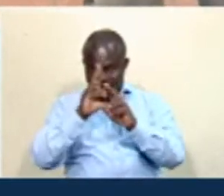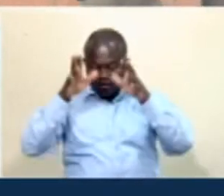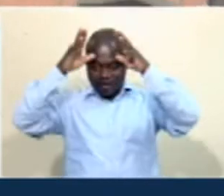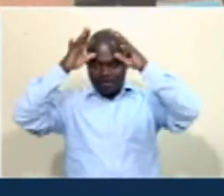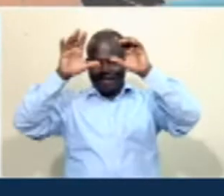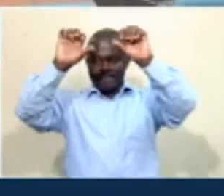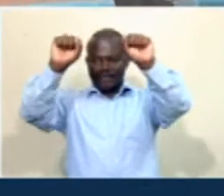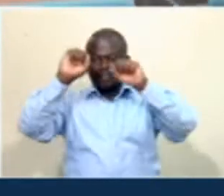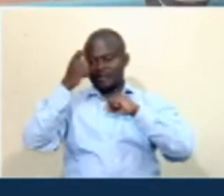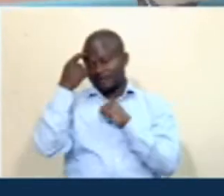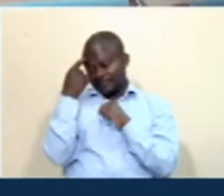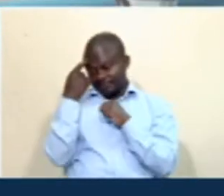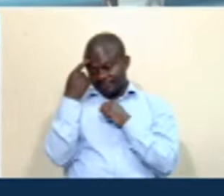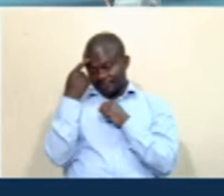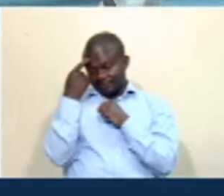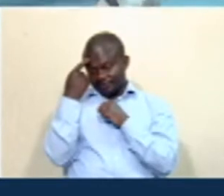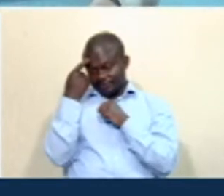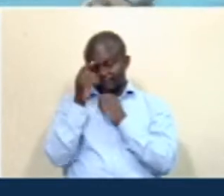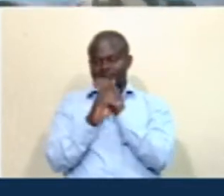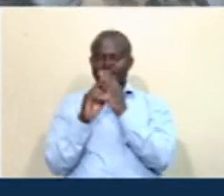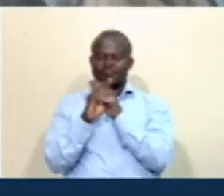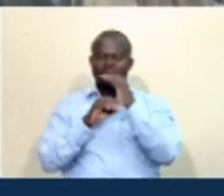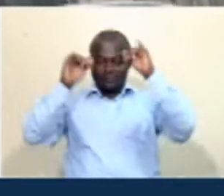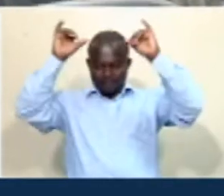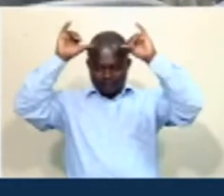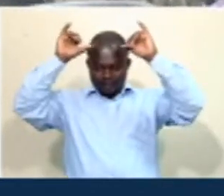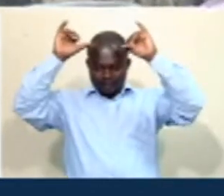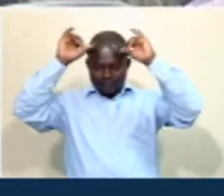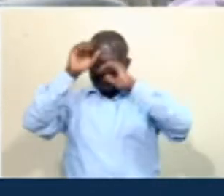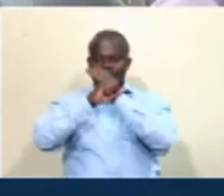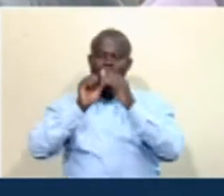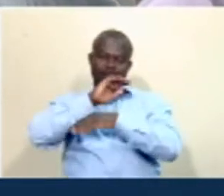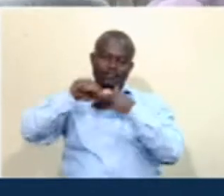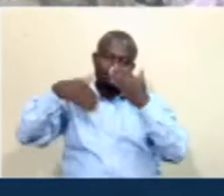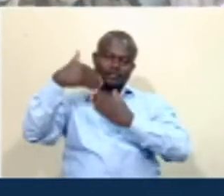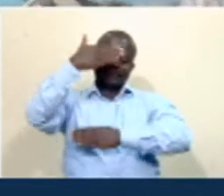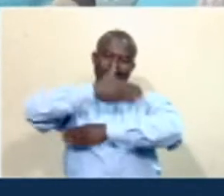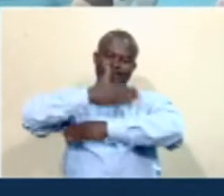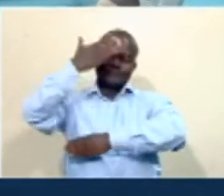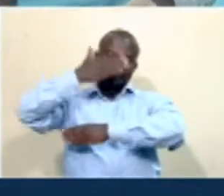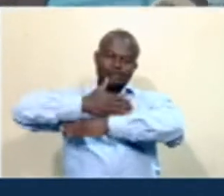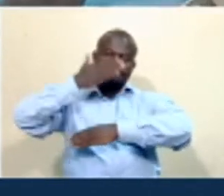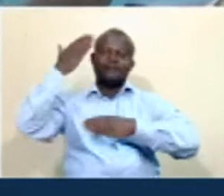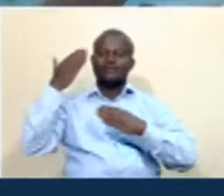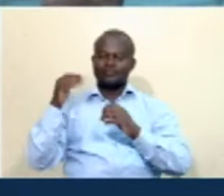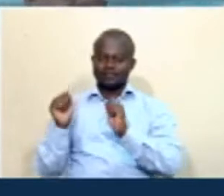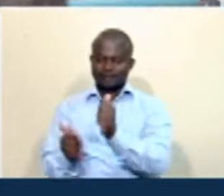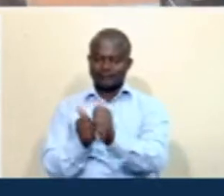perezida wa repubulika ngo akarere ka Nyagatare ya mirenge yo ku mupaka ikuri